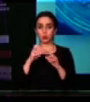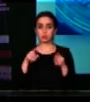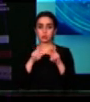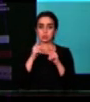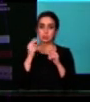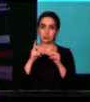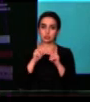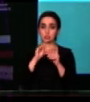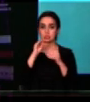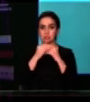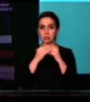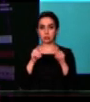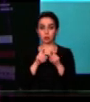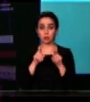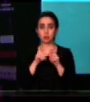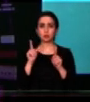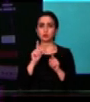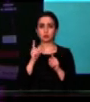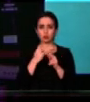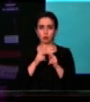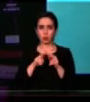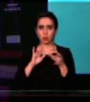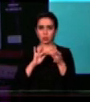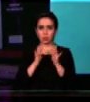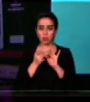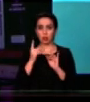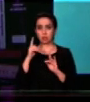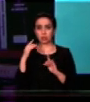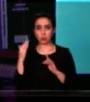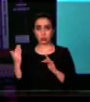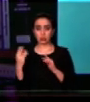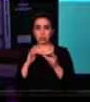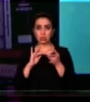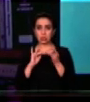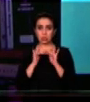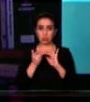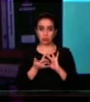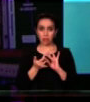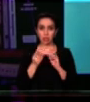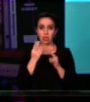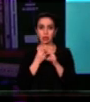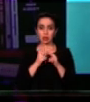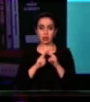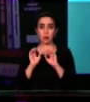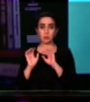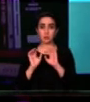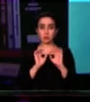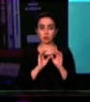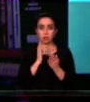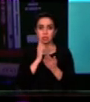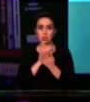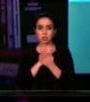скрытности. Итак, что же такое интернет? С одной стороны, интернет — это обеспечение